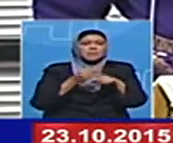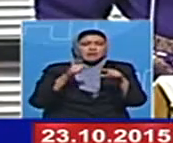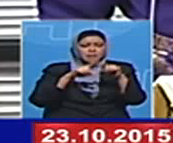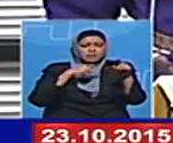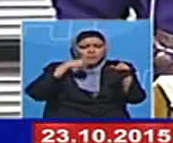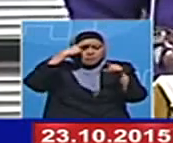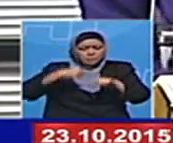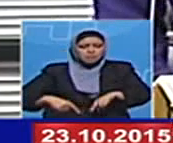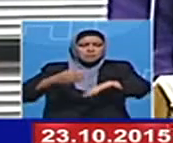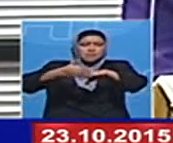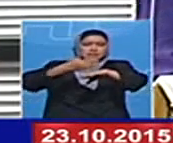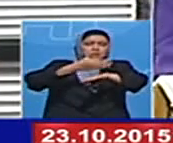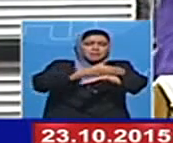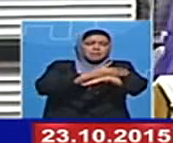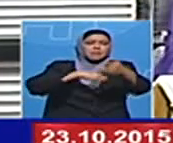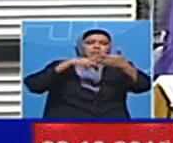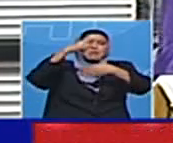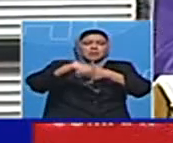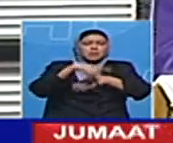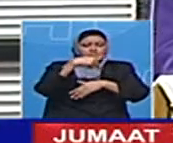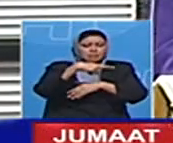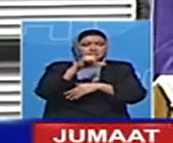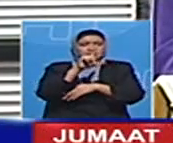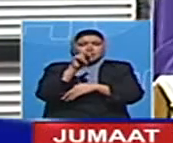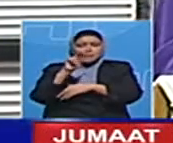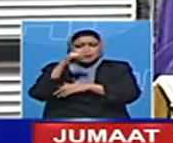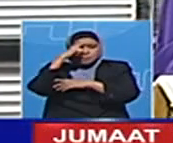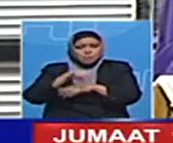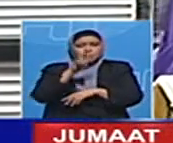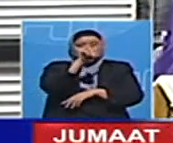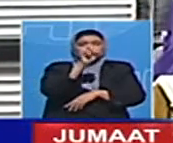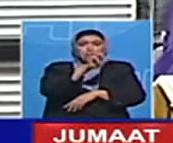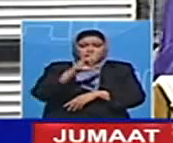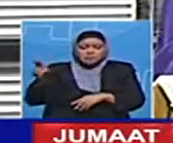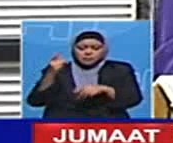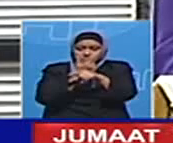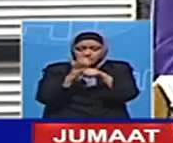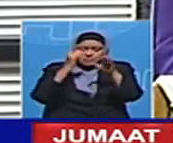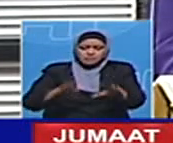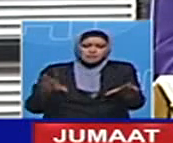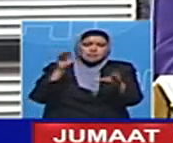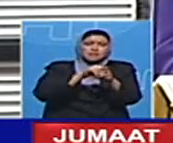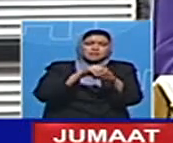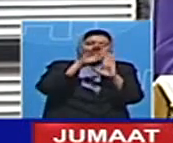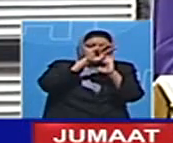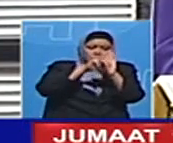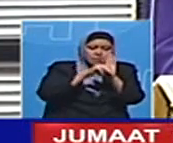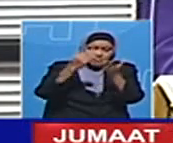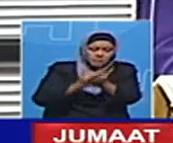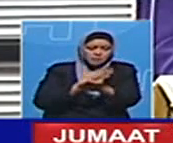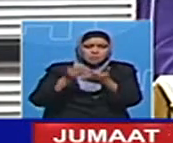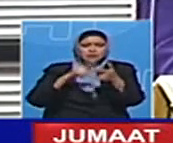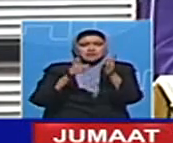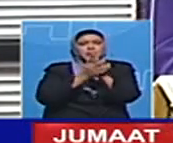program latihan khidmat negara bagi 20 r000 pelatih ia melibatkan kurikulum baru serta kemahiran